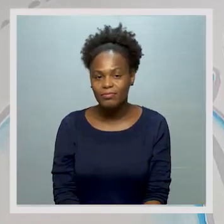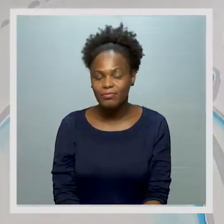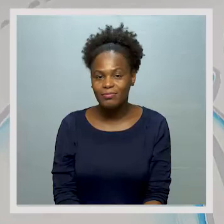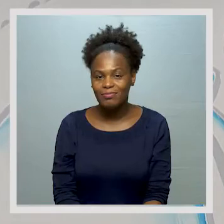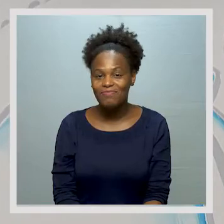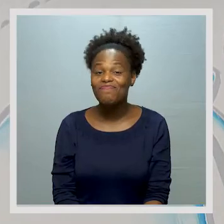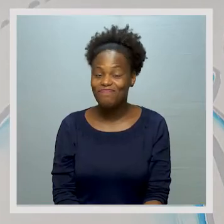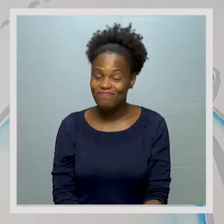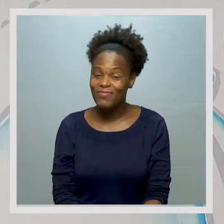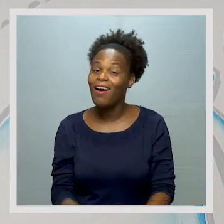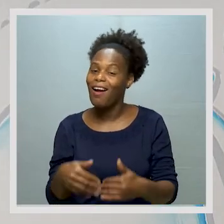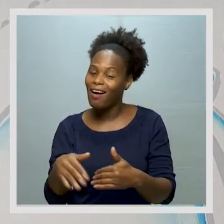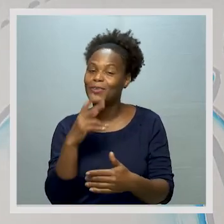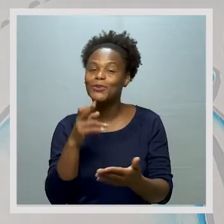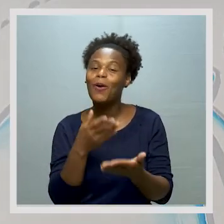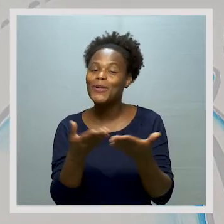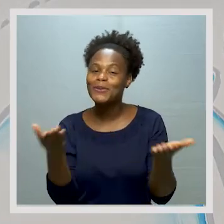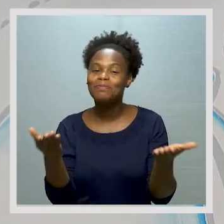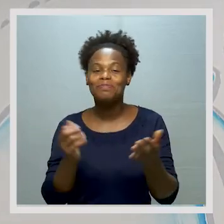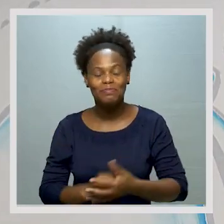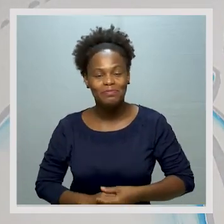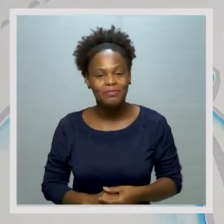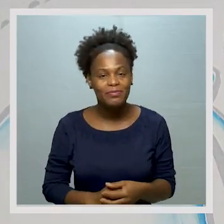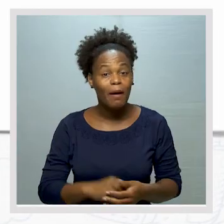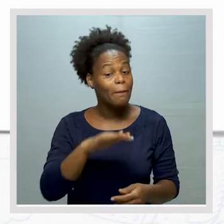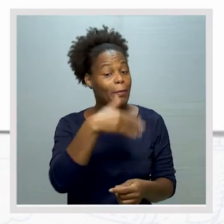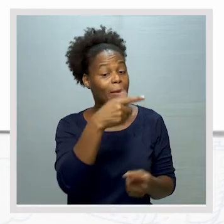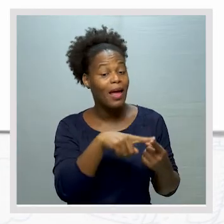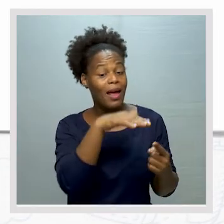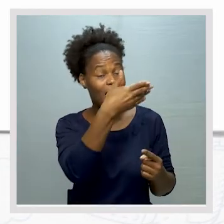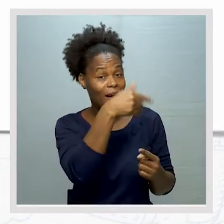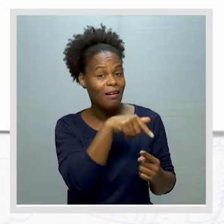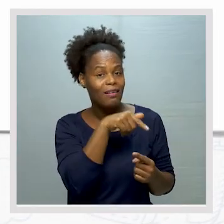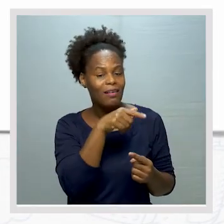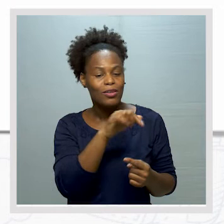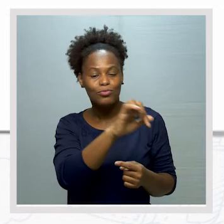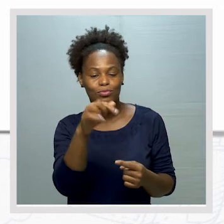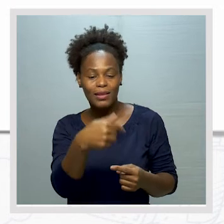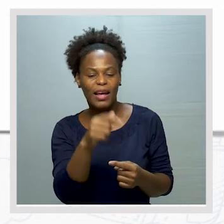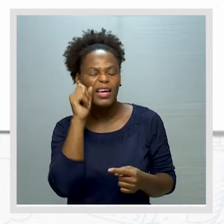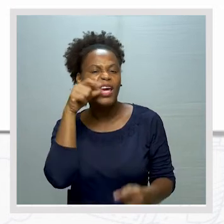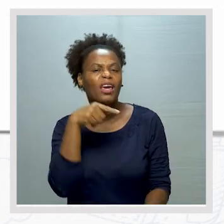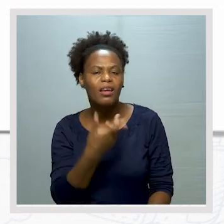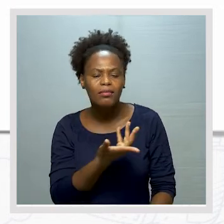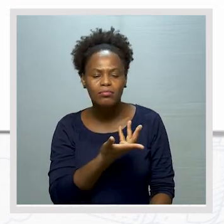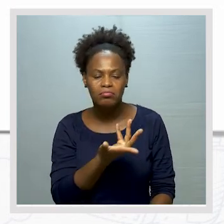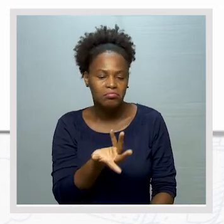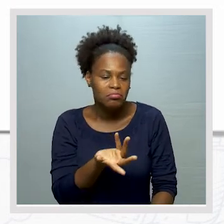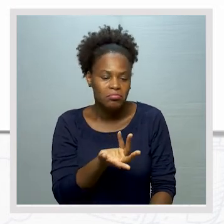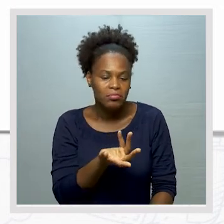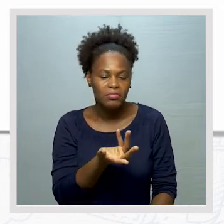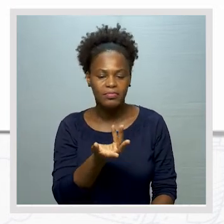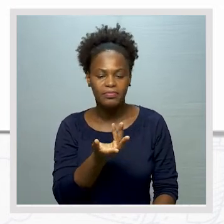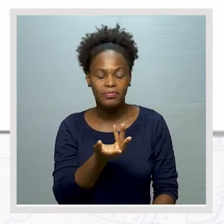On passe à la réponse. Donc, en premier, vous avez qui?